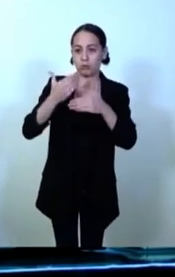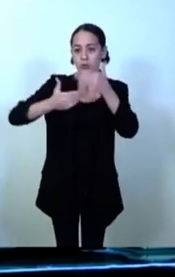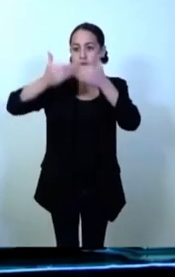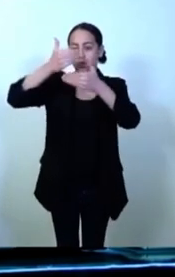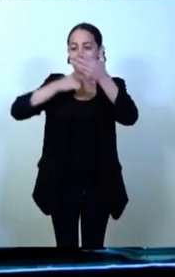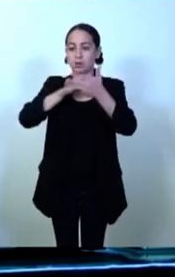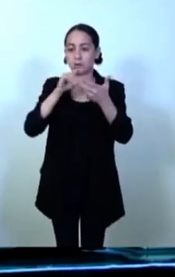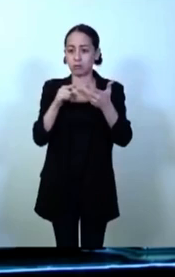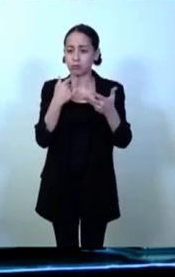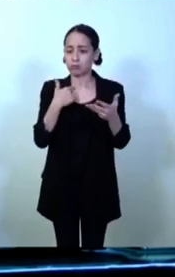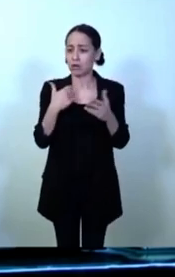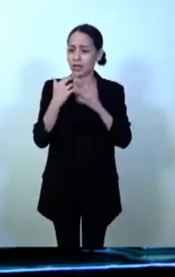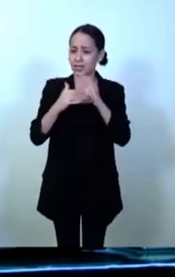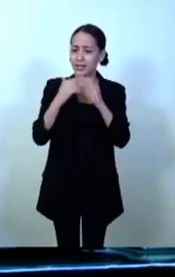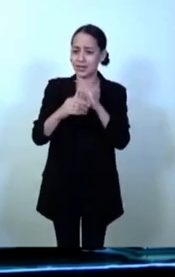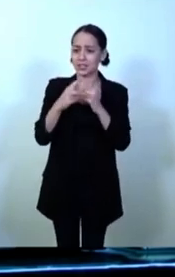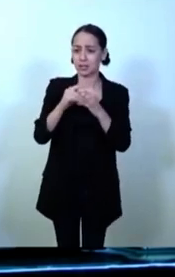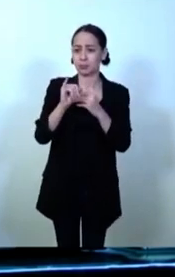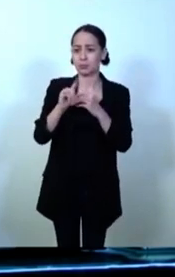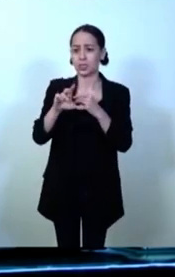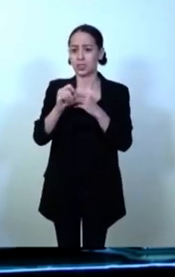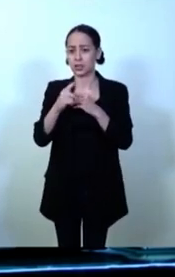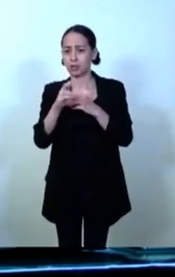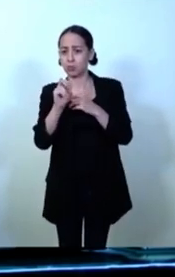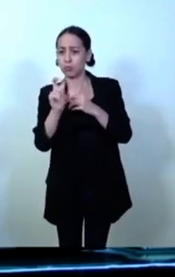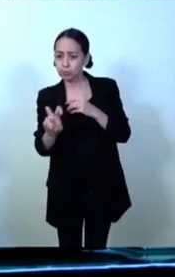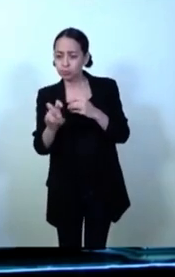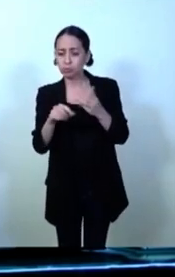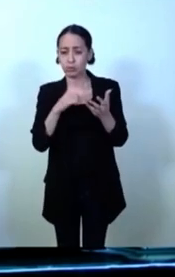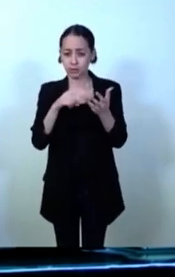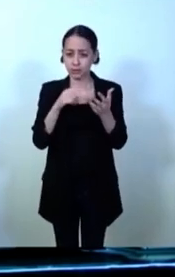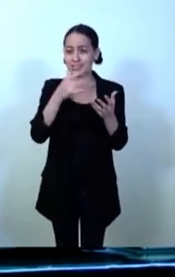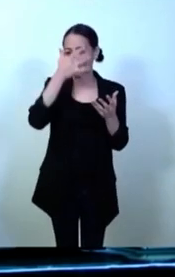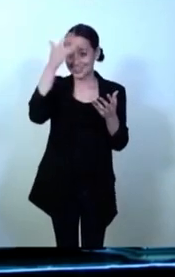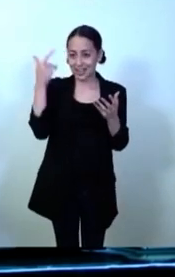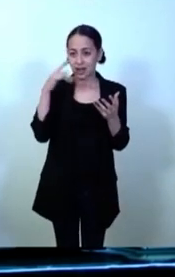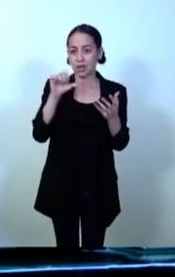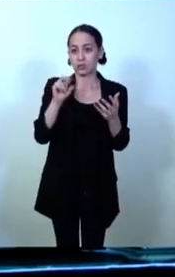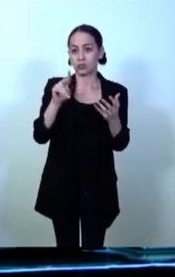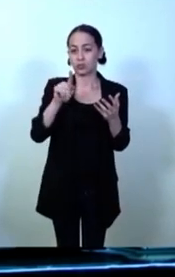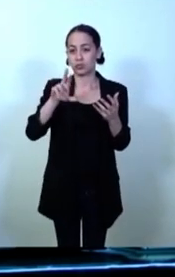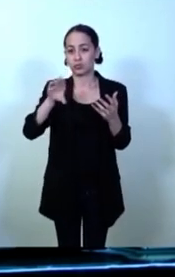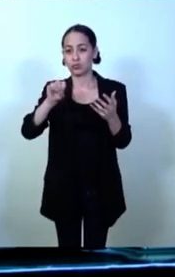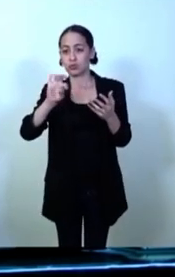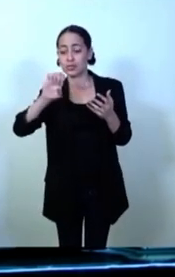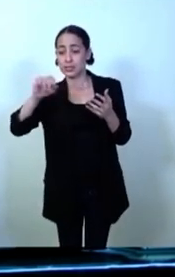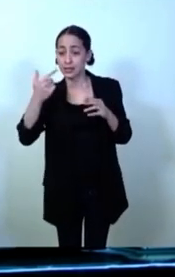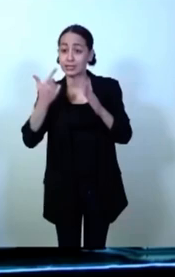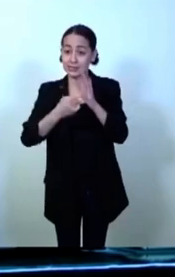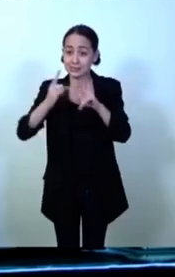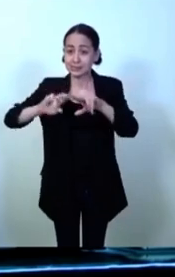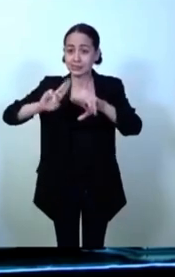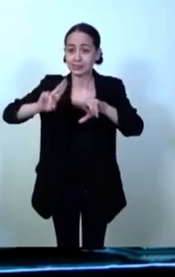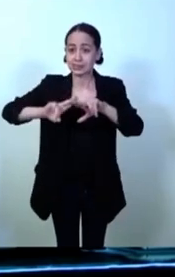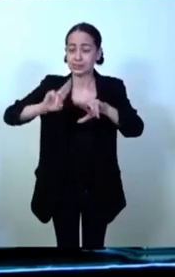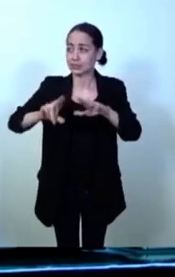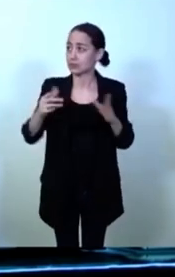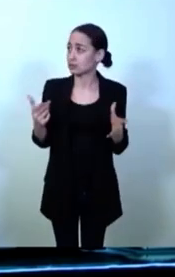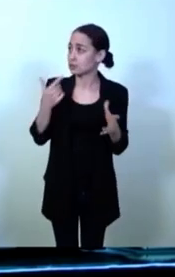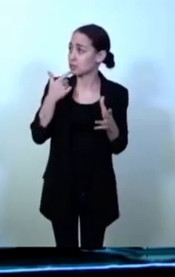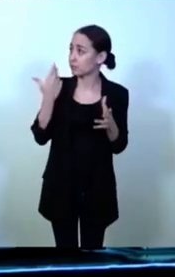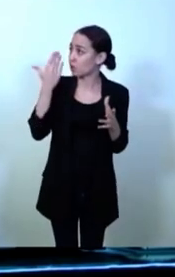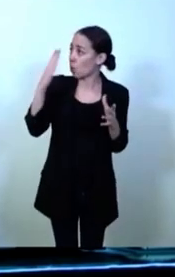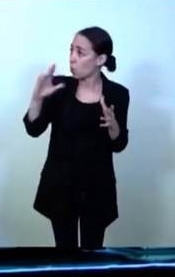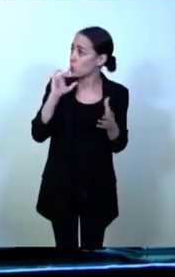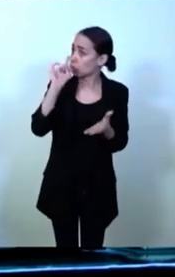en concession à Baff, réhabilitation de la crèche Saint-Augustin. Maintenant, quel autre projet de structure d'accueil de la